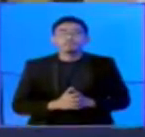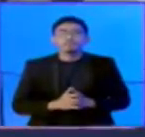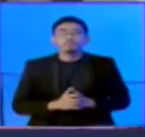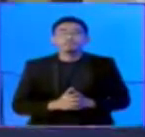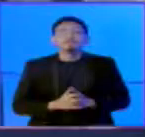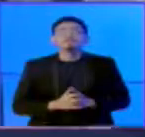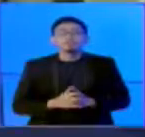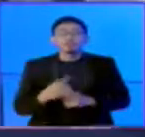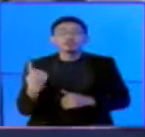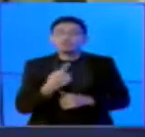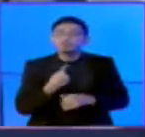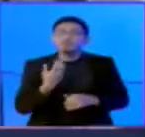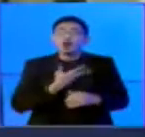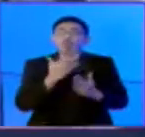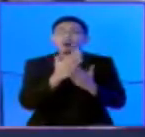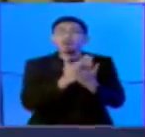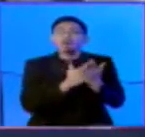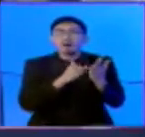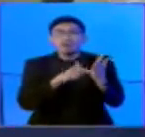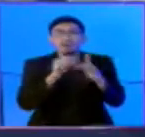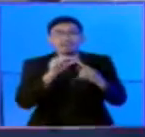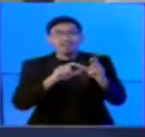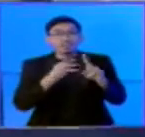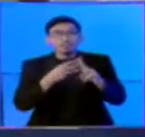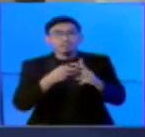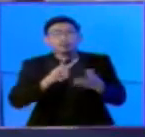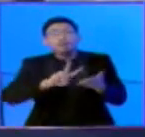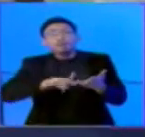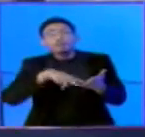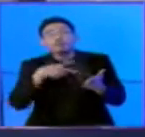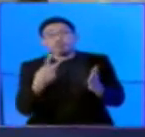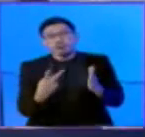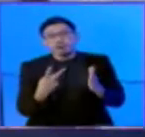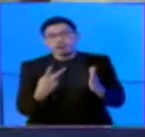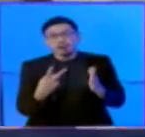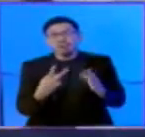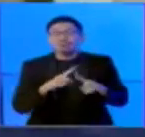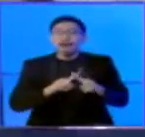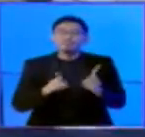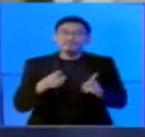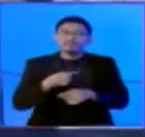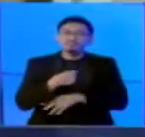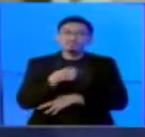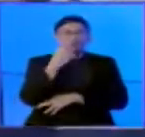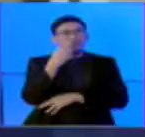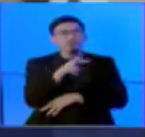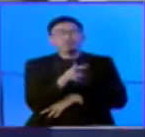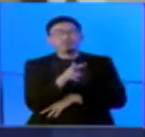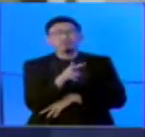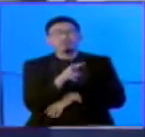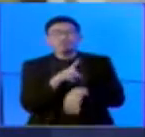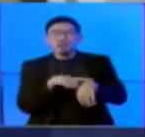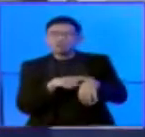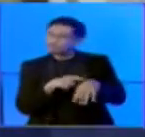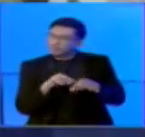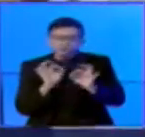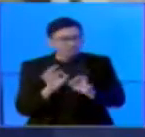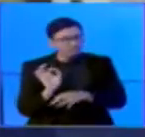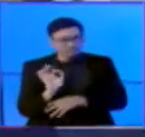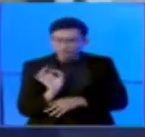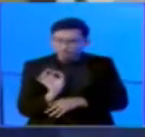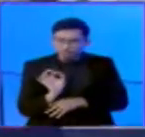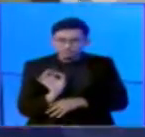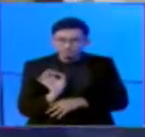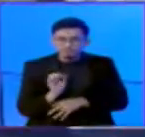artinya dibuka sama sekali tentu belum saatnya karena RT-nya kan masih 1